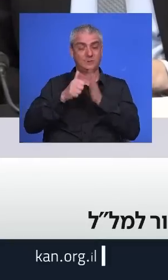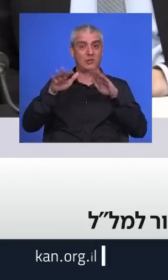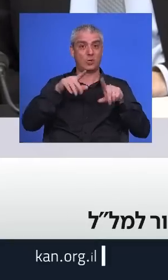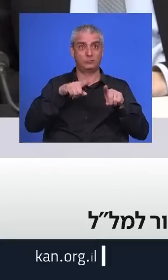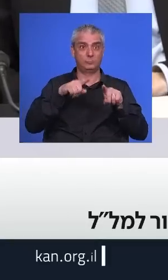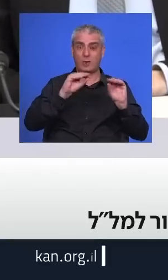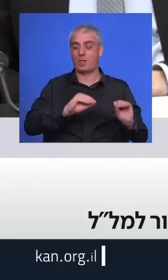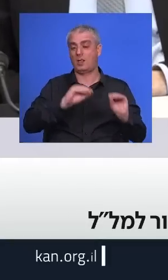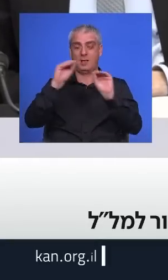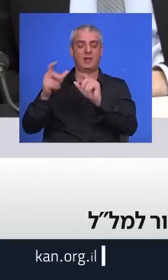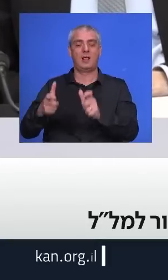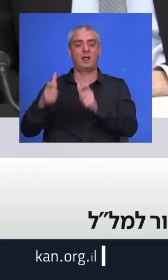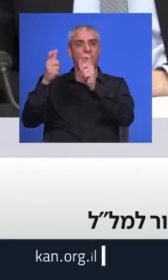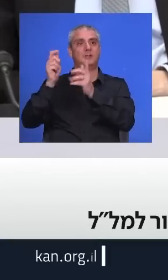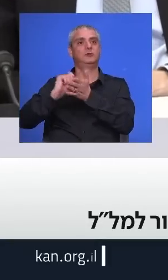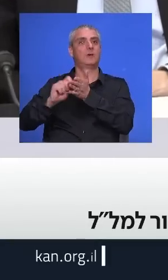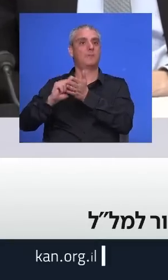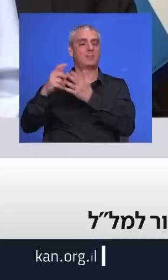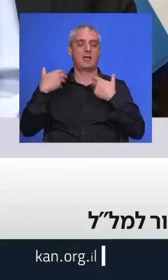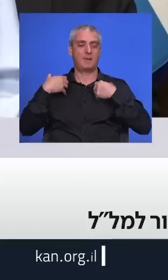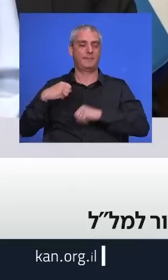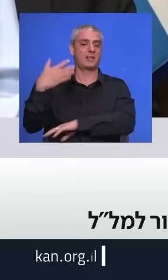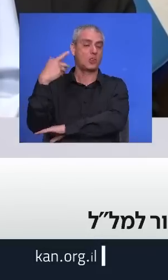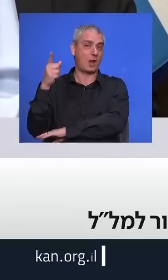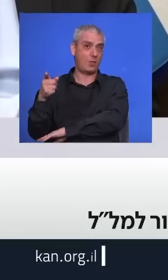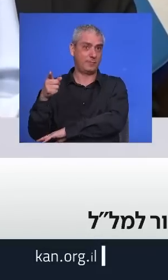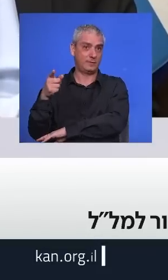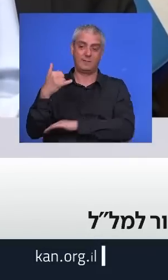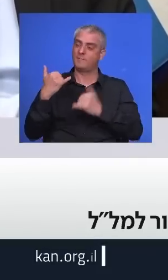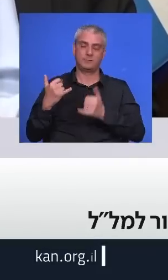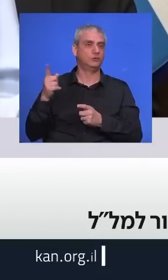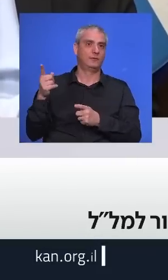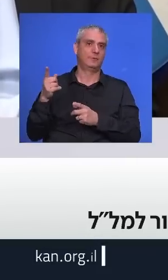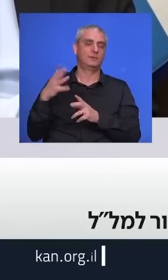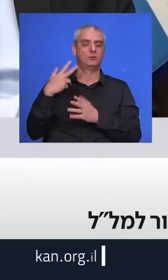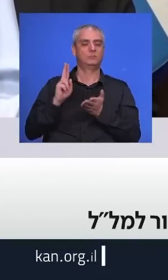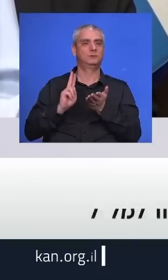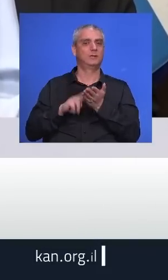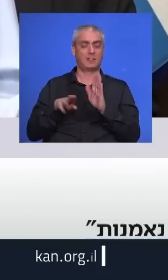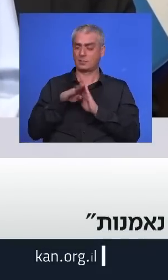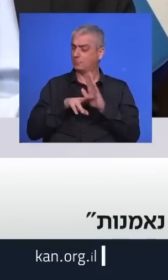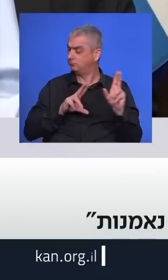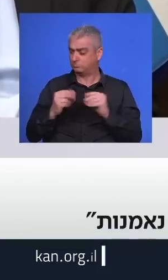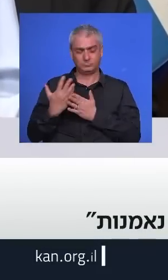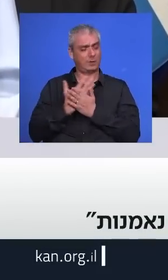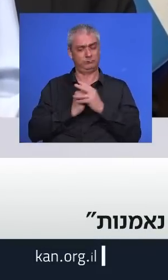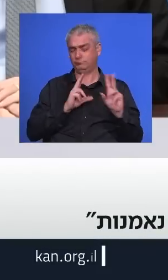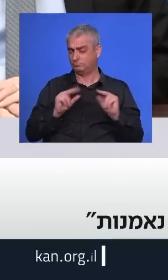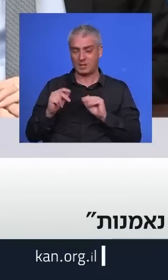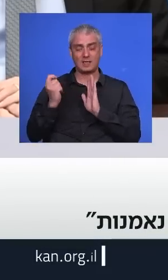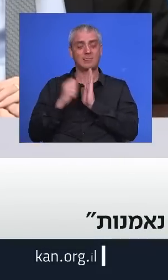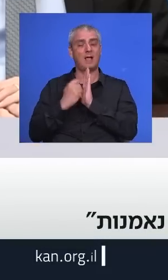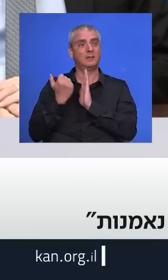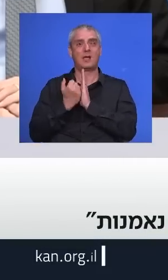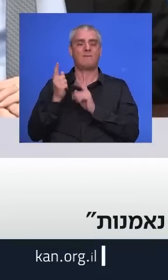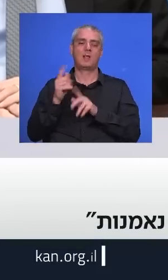הממשלה לבניין של המטה, לביטחון לאומי. מעכשיו הם יהיו זכאים לאותם תנאים של שכר, של תקן, אבל הם